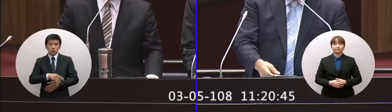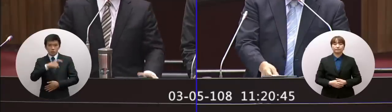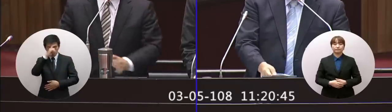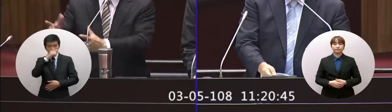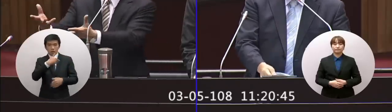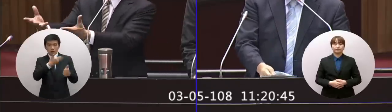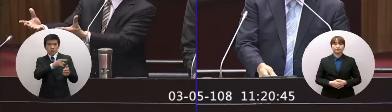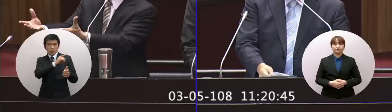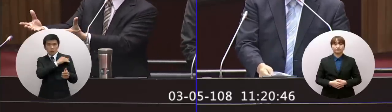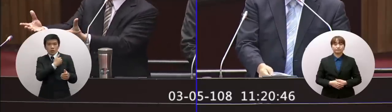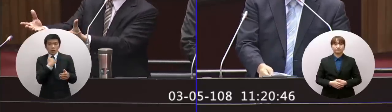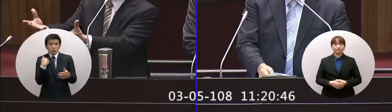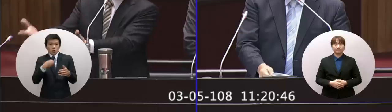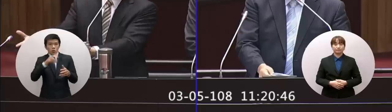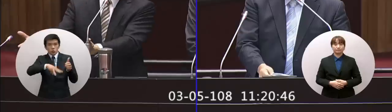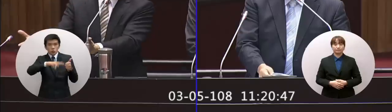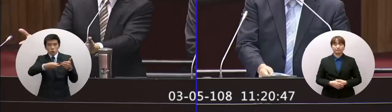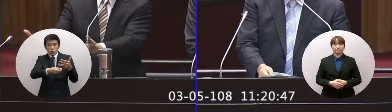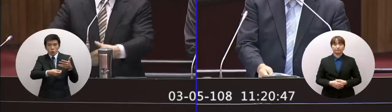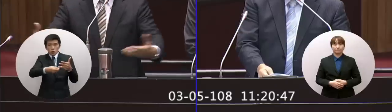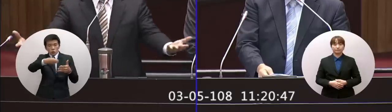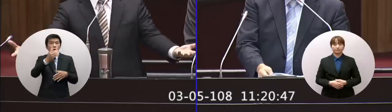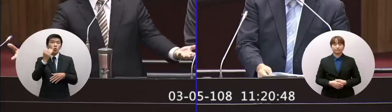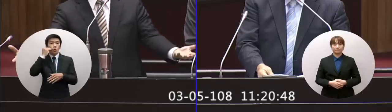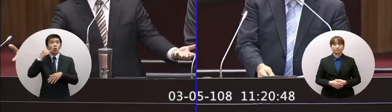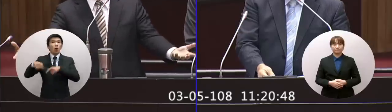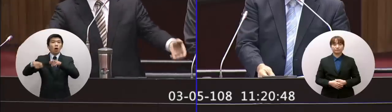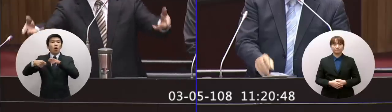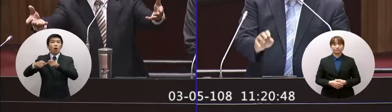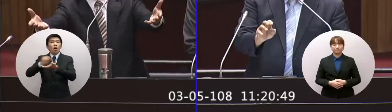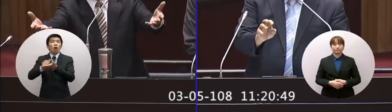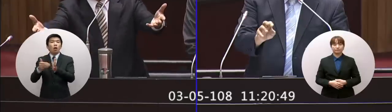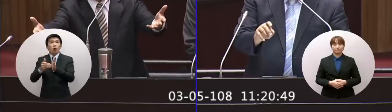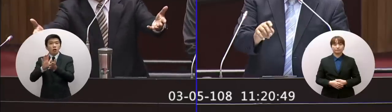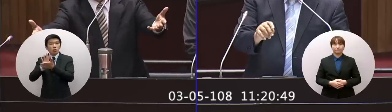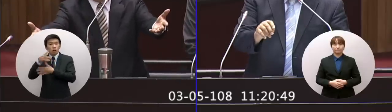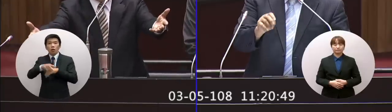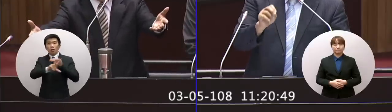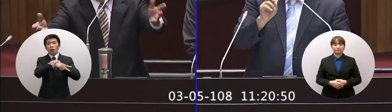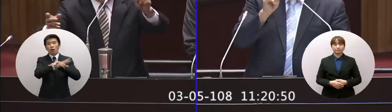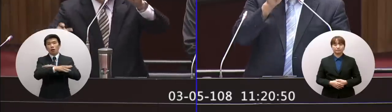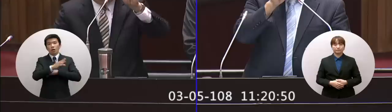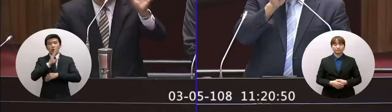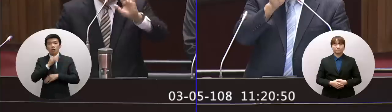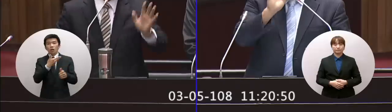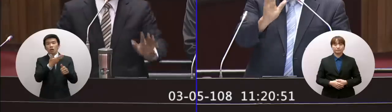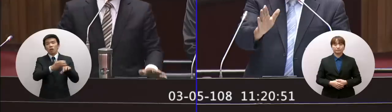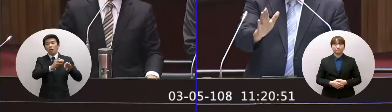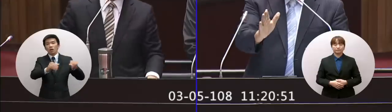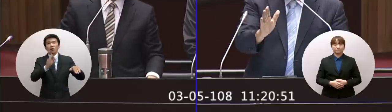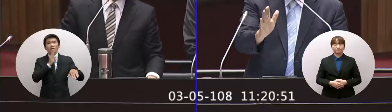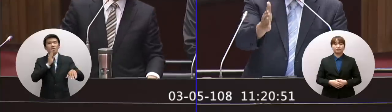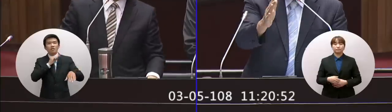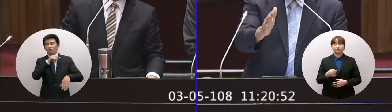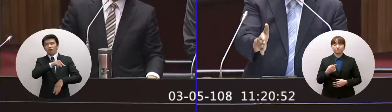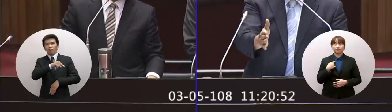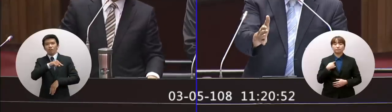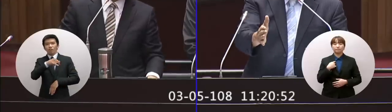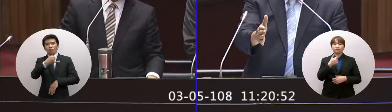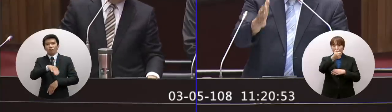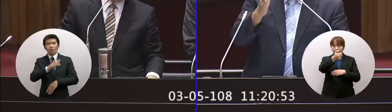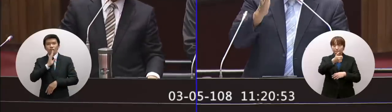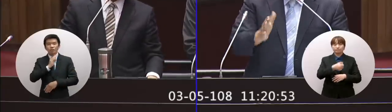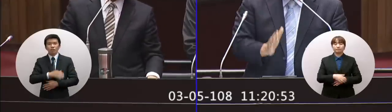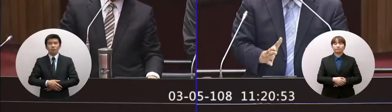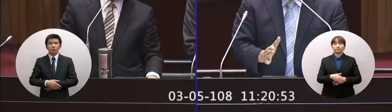力，否则你光只有一个彰化编啊，什么都没有，继续荒废在那里不好。 我也同我谢谢